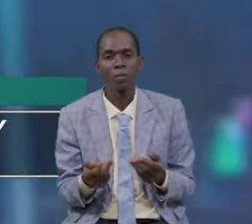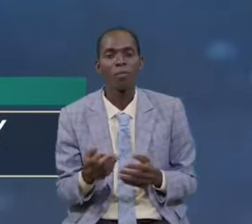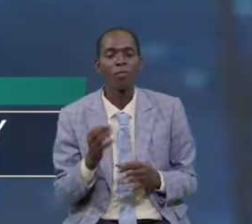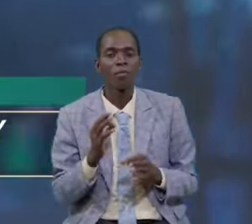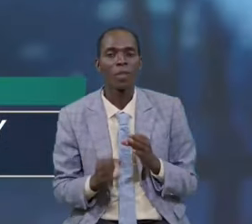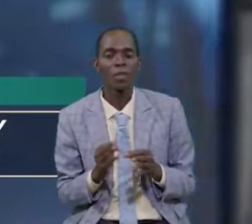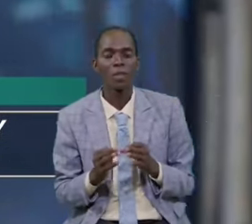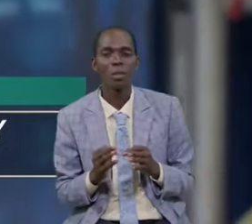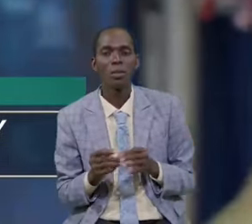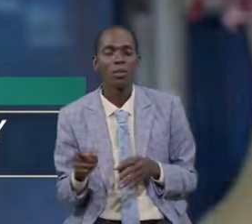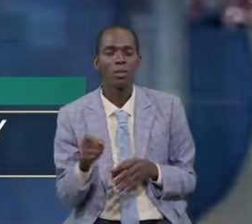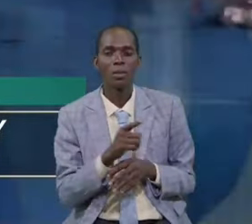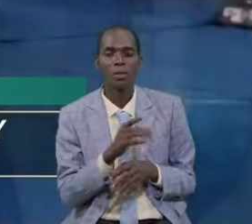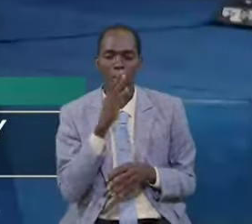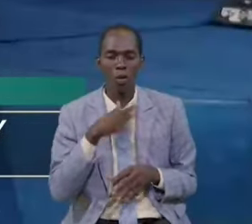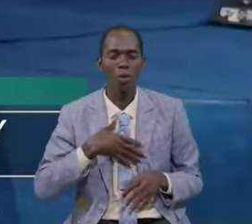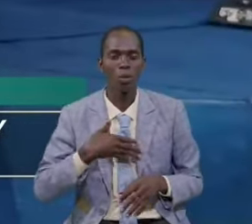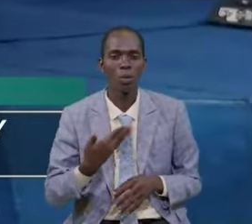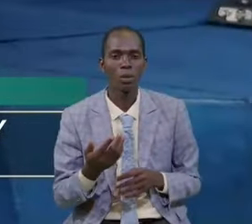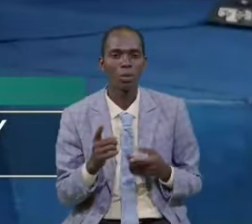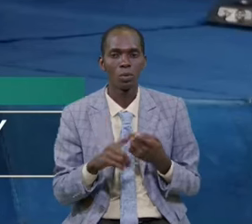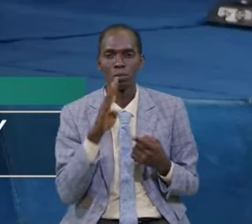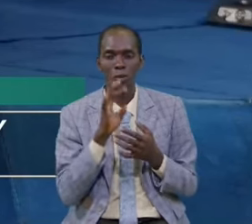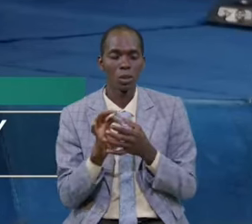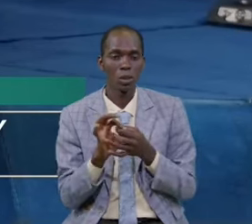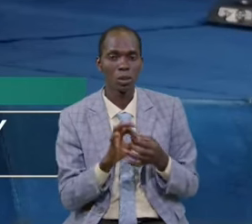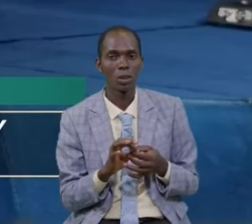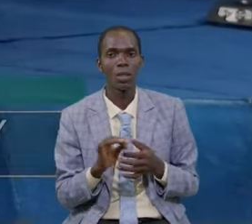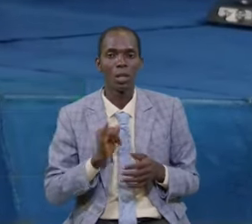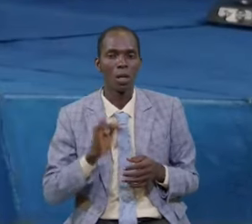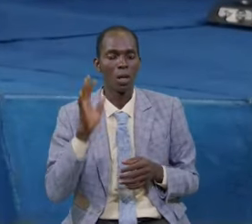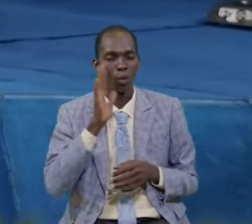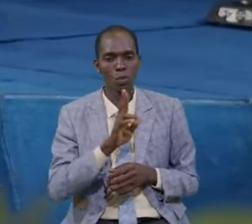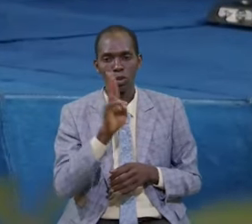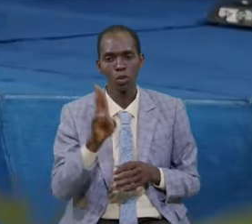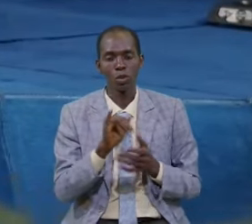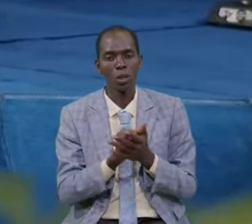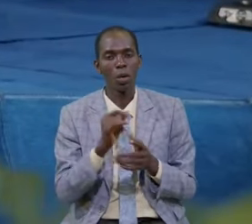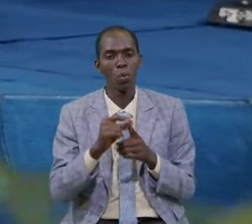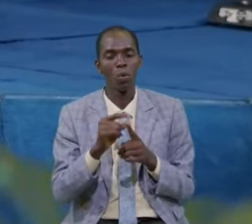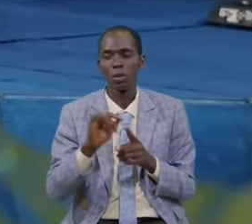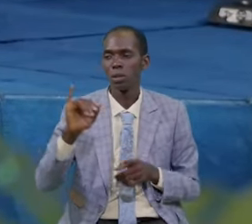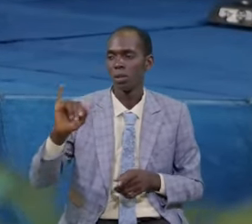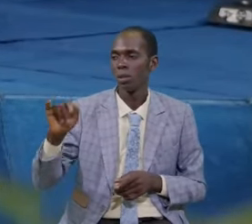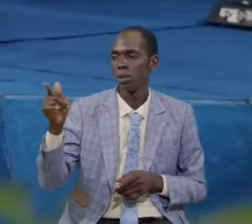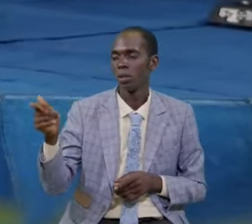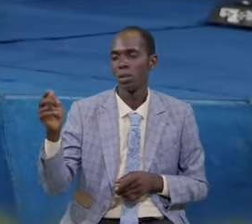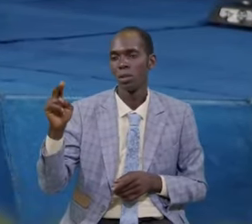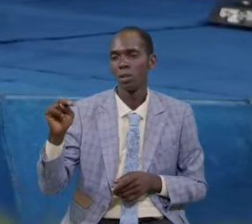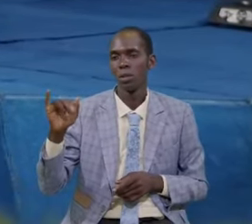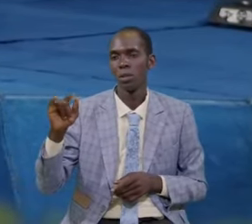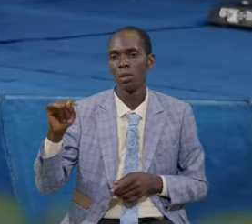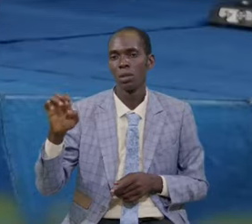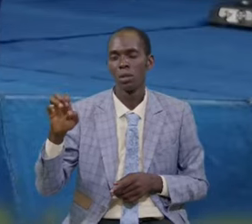volonté d'être enflammé, je vais utiliser comme je le fais d'habitude, les lettres du mot enflammé en anglais. Vous devez noter